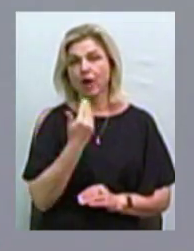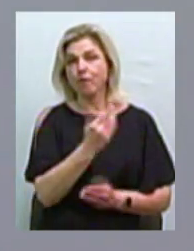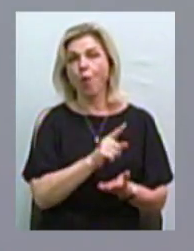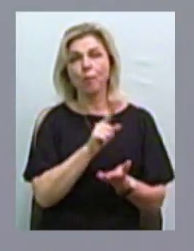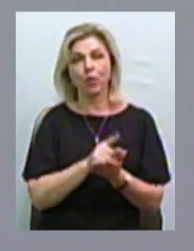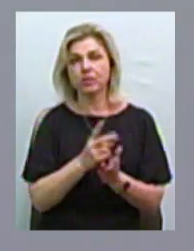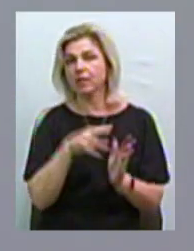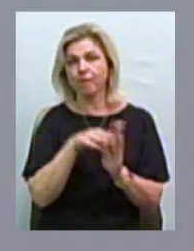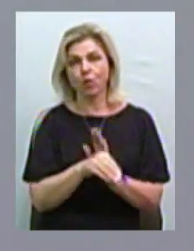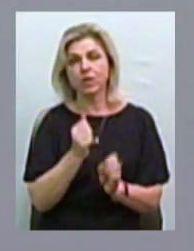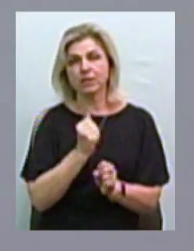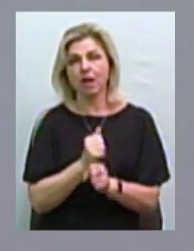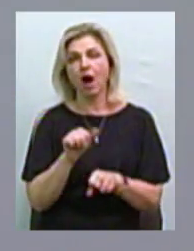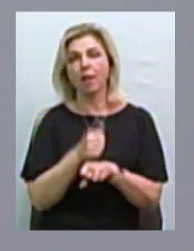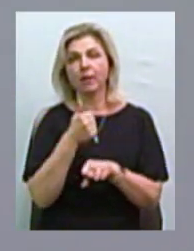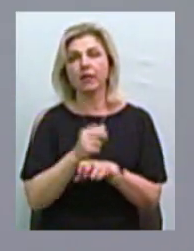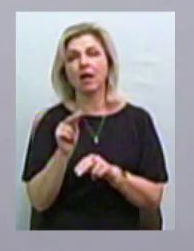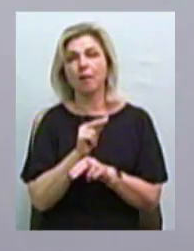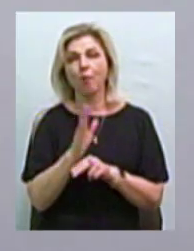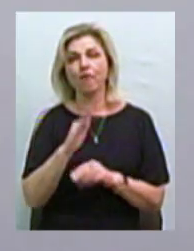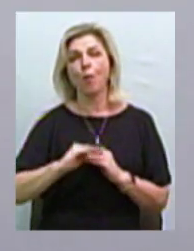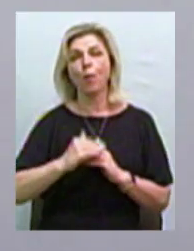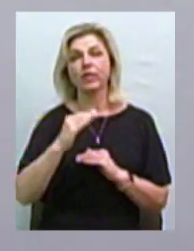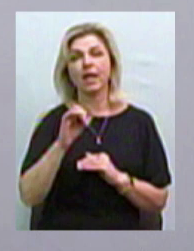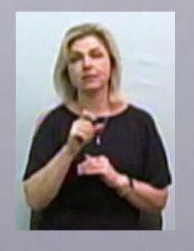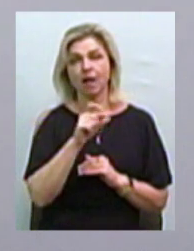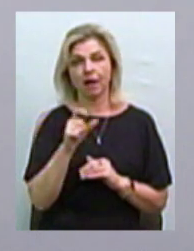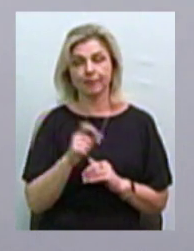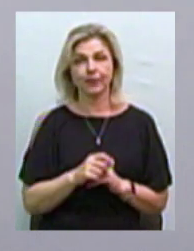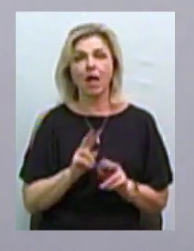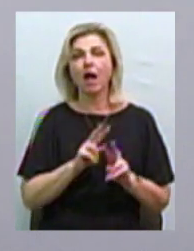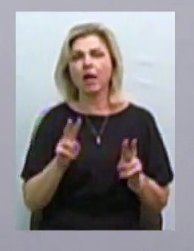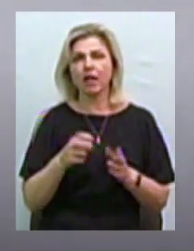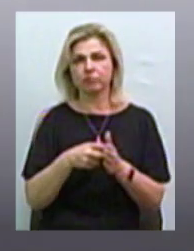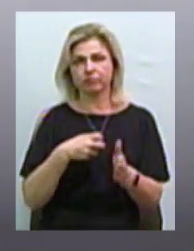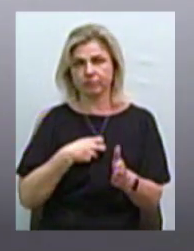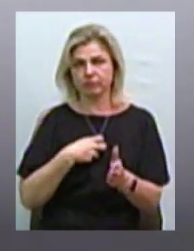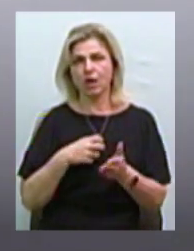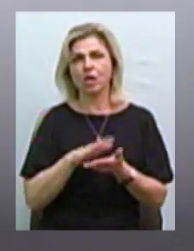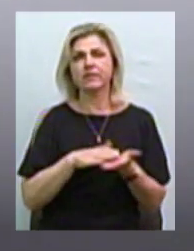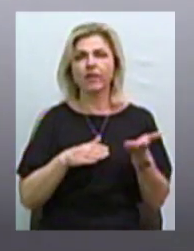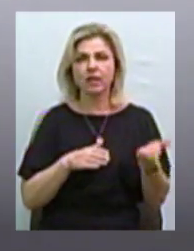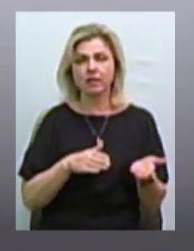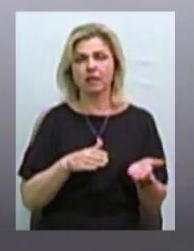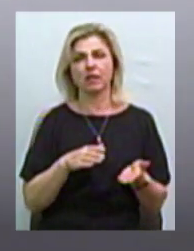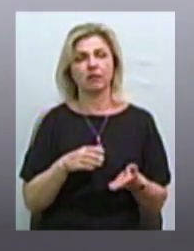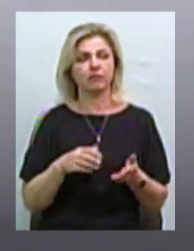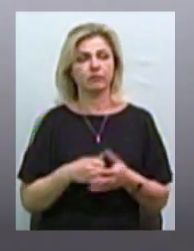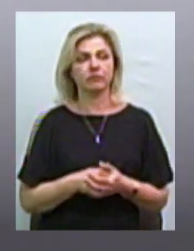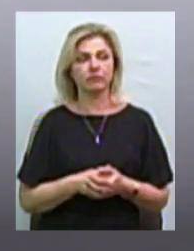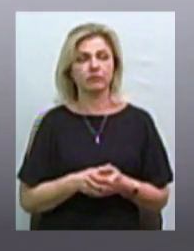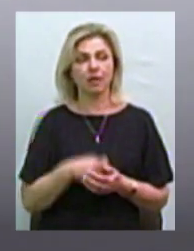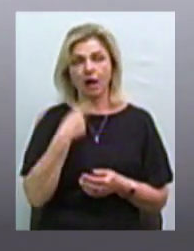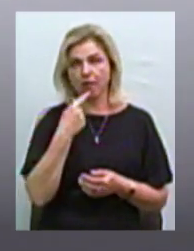входить проведення капітального ремонту у під'їздах. Які б не були обращення, письма, не знаю. Які б не були звернення, листи.